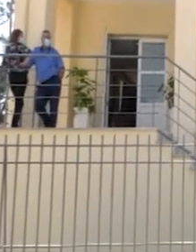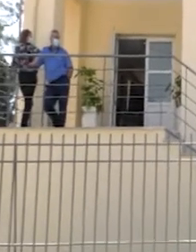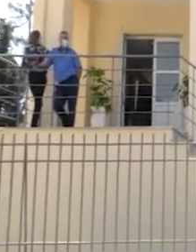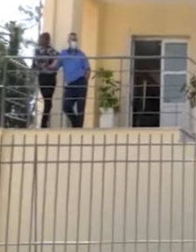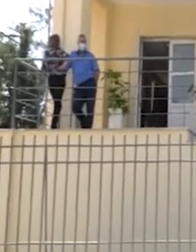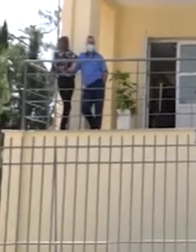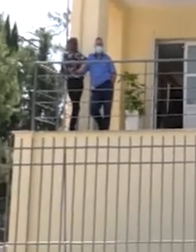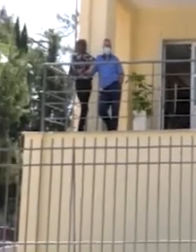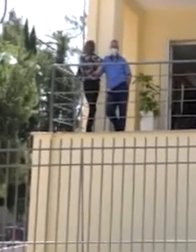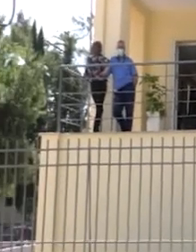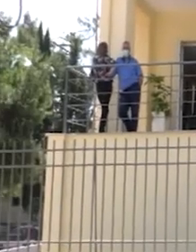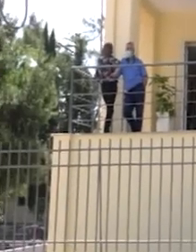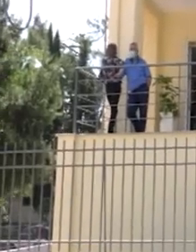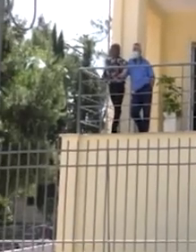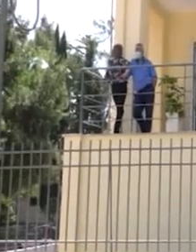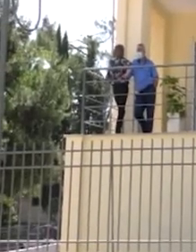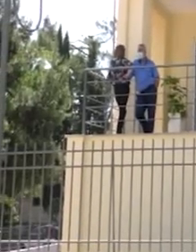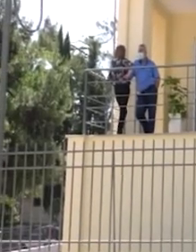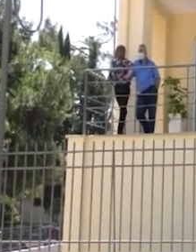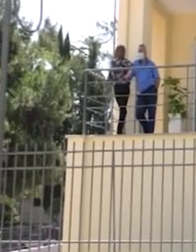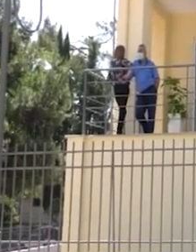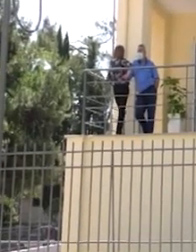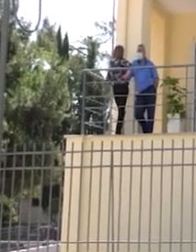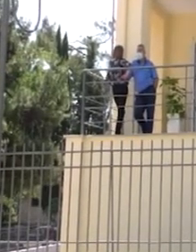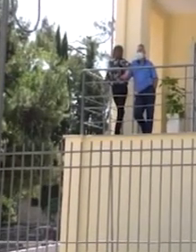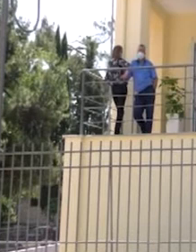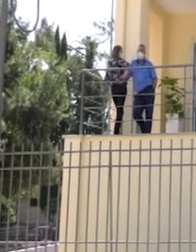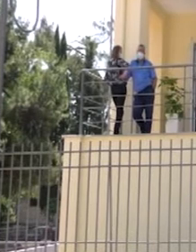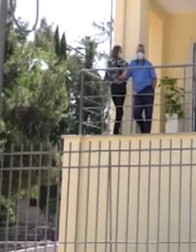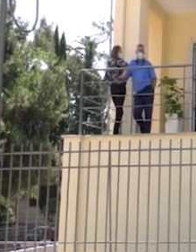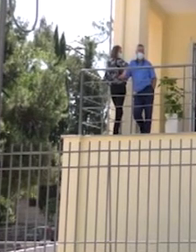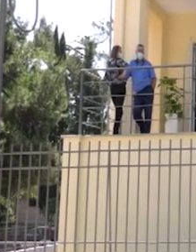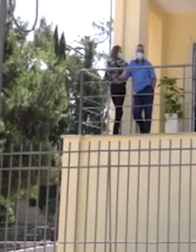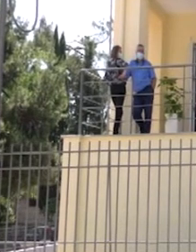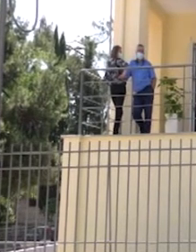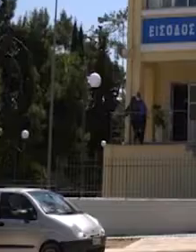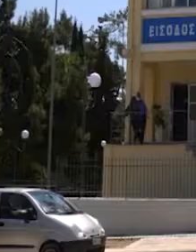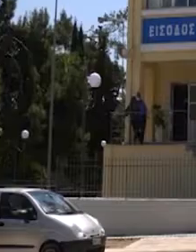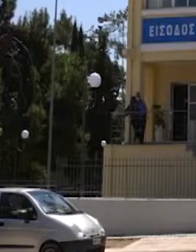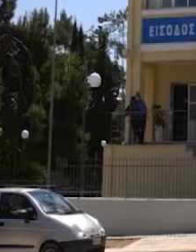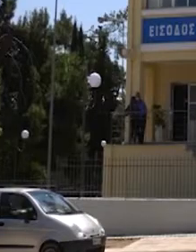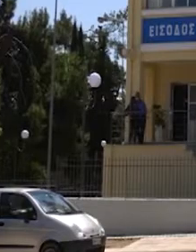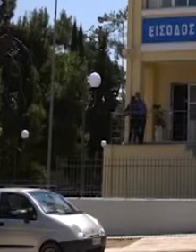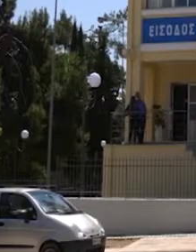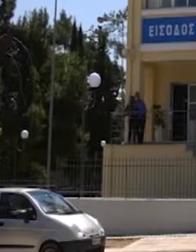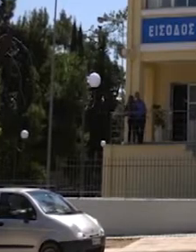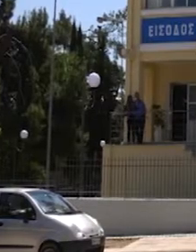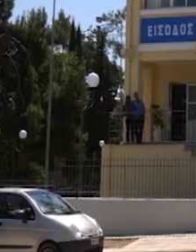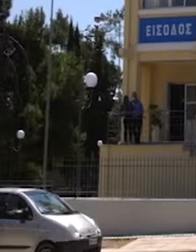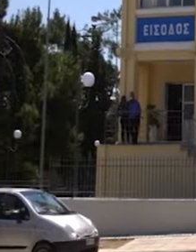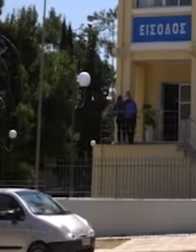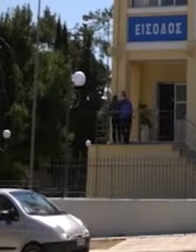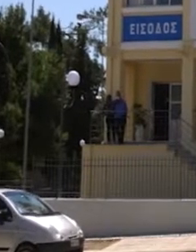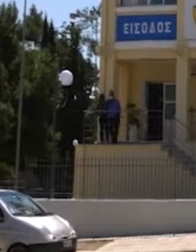Θεοδωρίδου, σημειώνοντας πως στόχος είναι η προστασία της υγείας των ίδιων των παιδιών, η διατήρηση της διαζώσης εκπαιδευτικής διαδικασίας αλλά και η προστασία